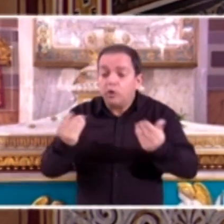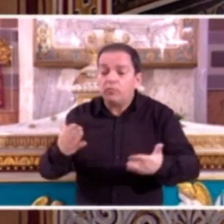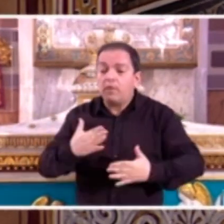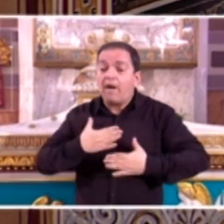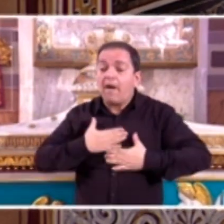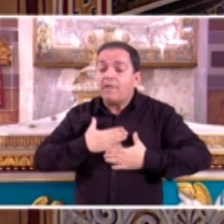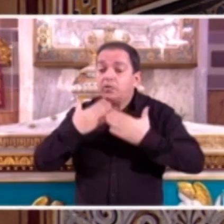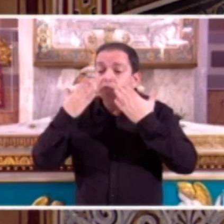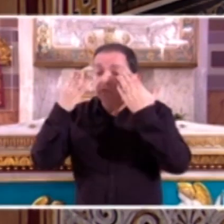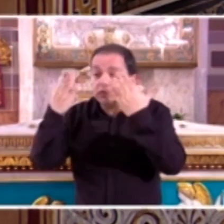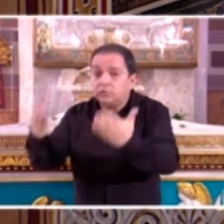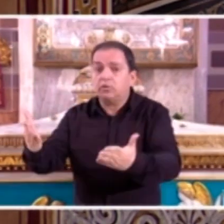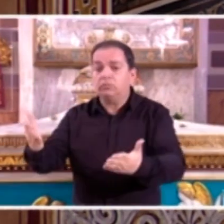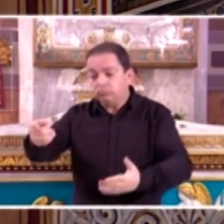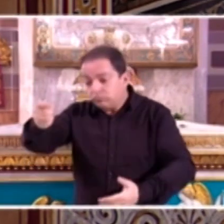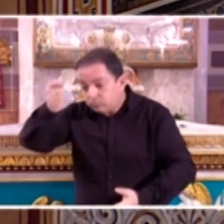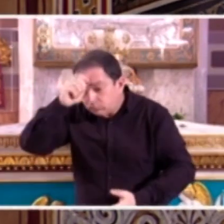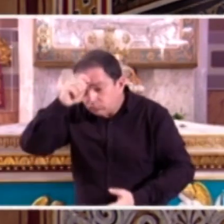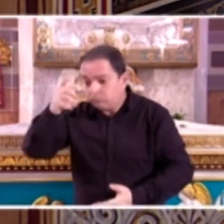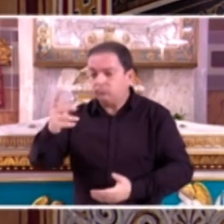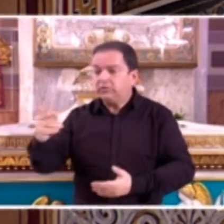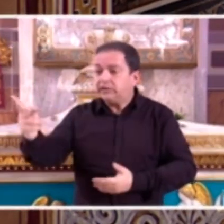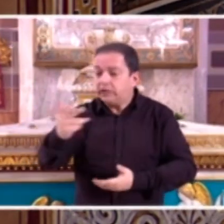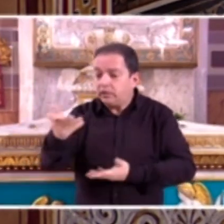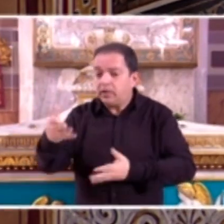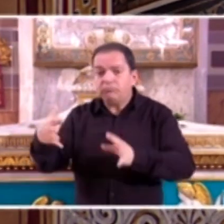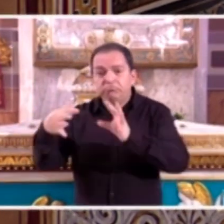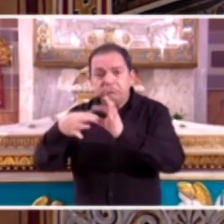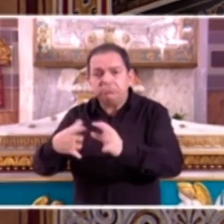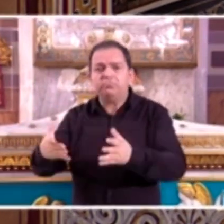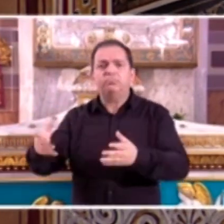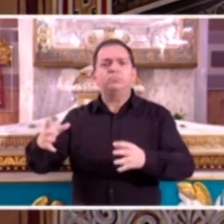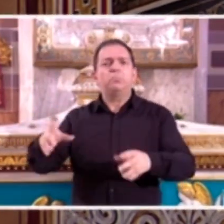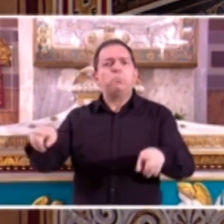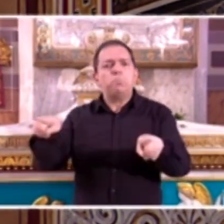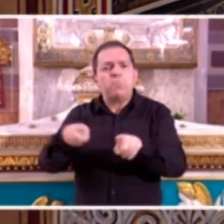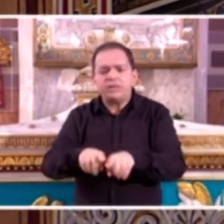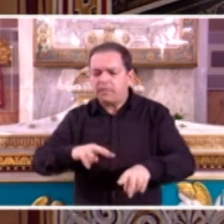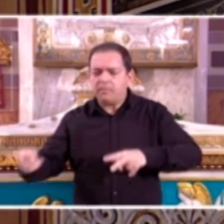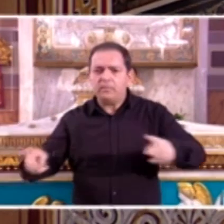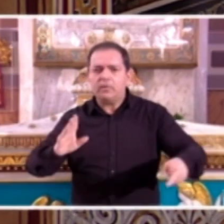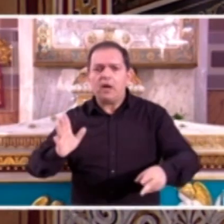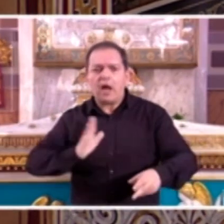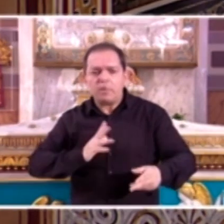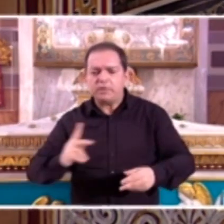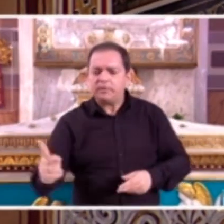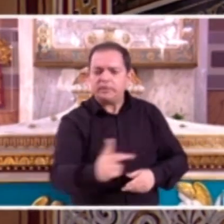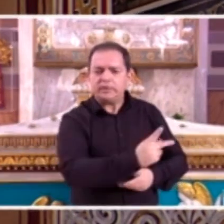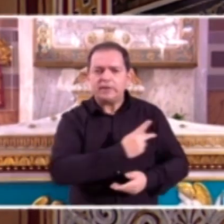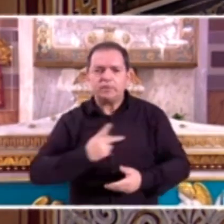Θεό, κοινωνία μαζί Του, συνύπαρξη με τον άνθρωπο,